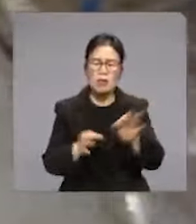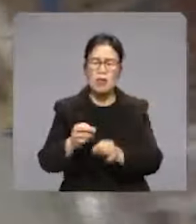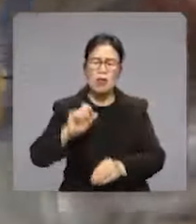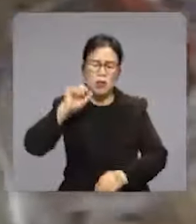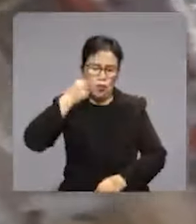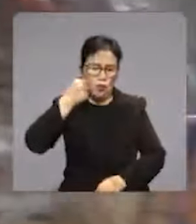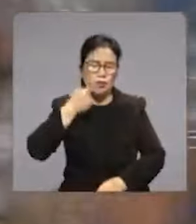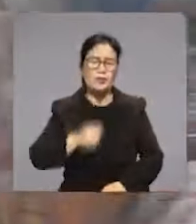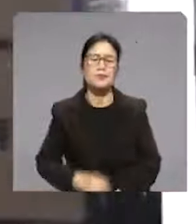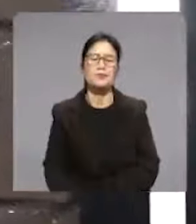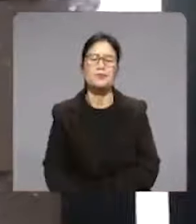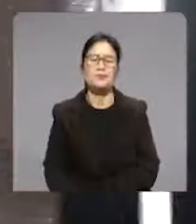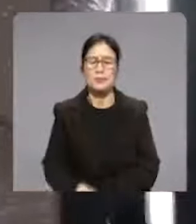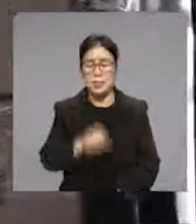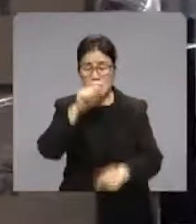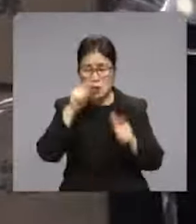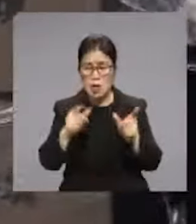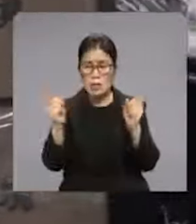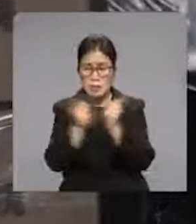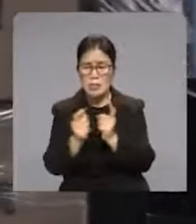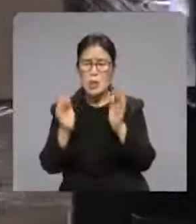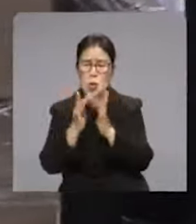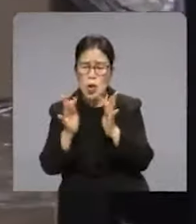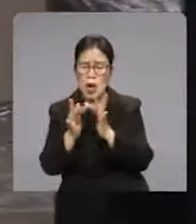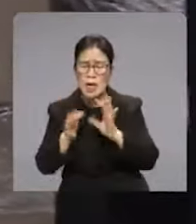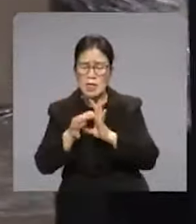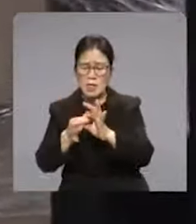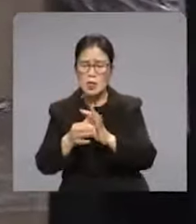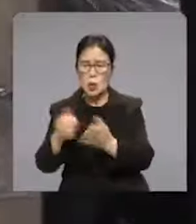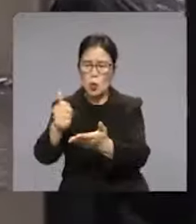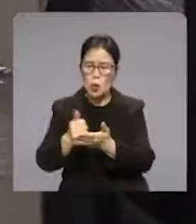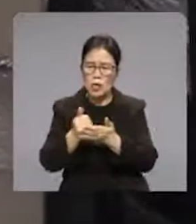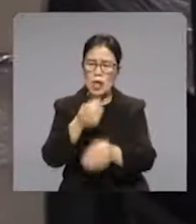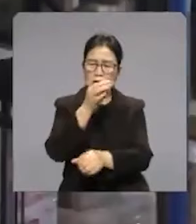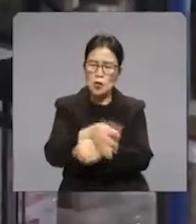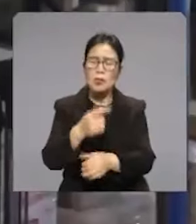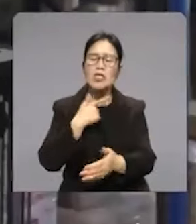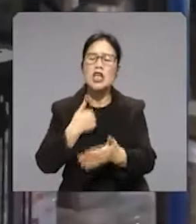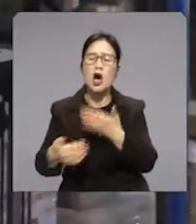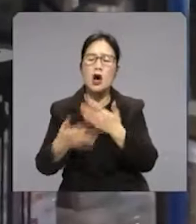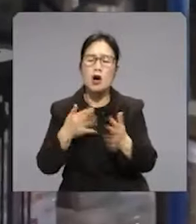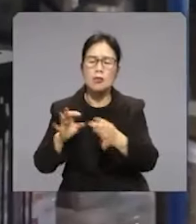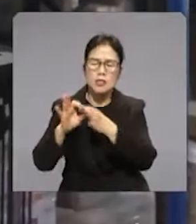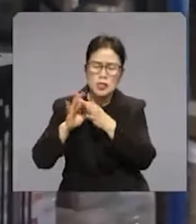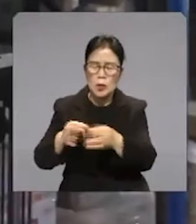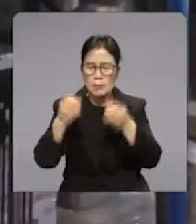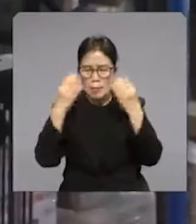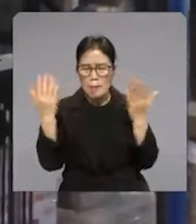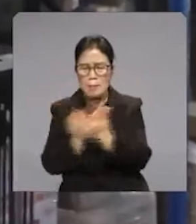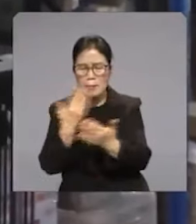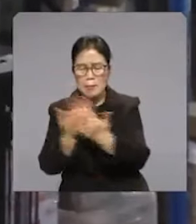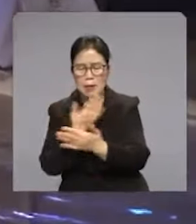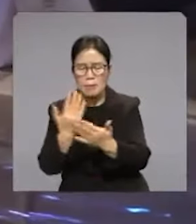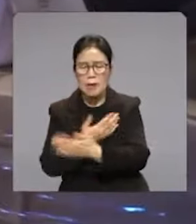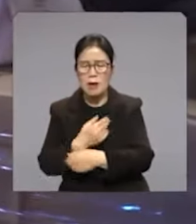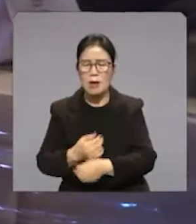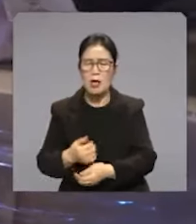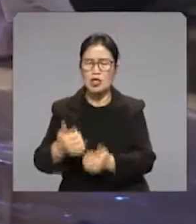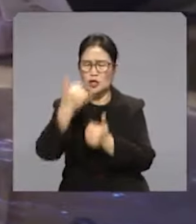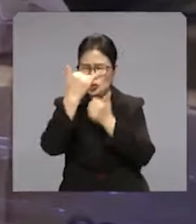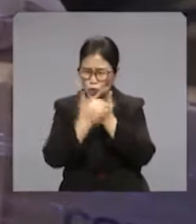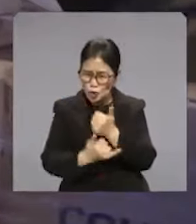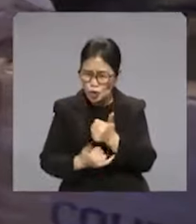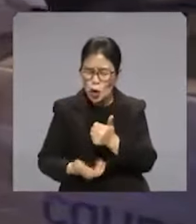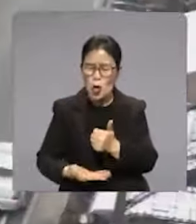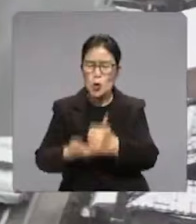있습니다. 기회를 맞은 온라인 유통업계는 고객의 쇼핑 경험을 지속적으로 혁신하고 충성 고객도 늘려